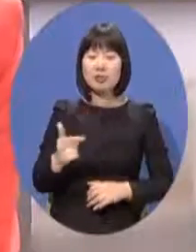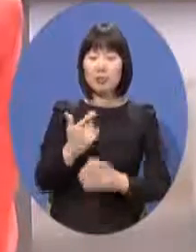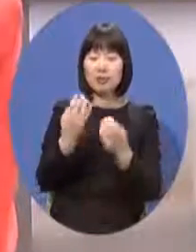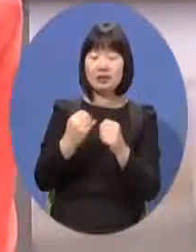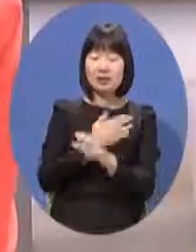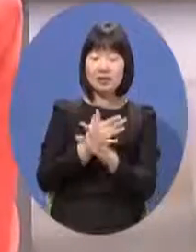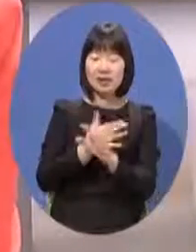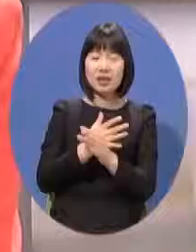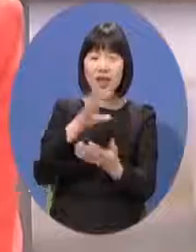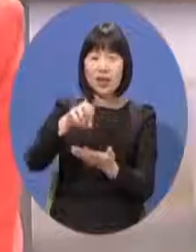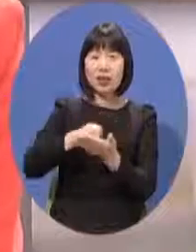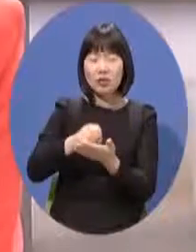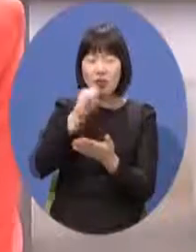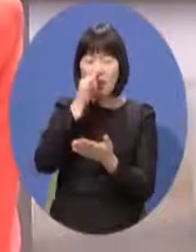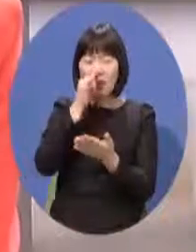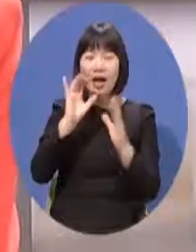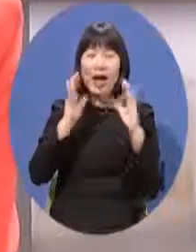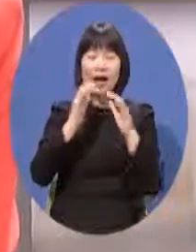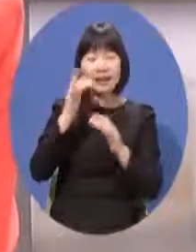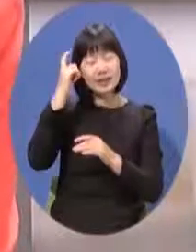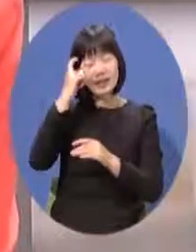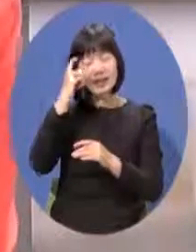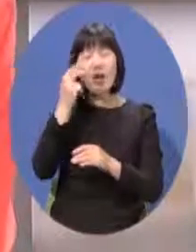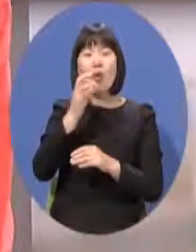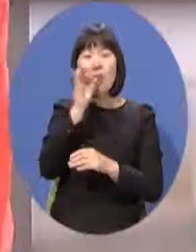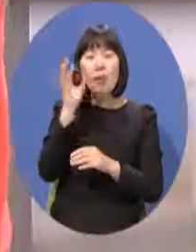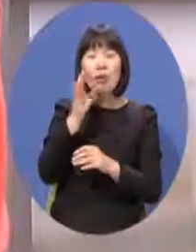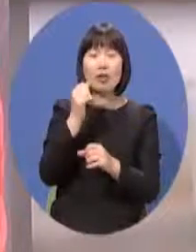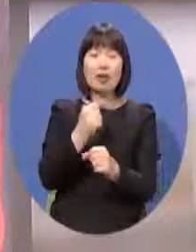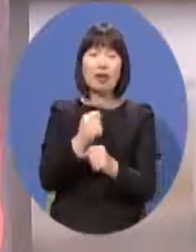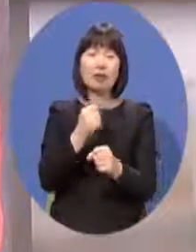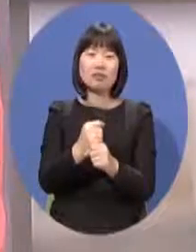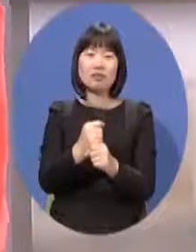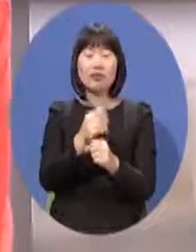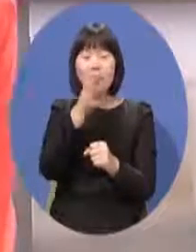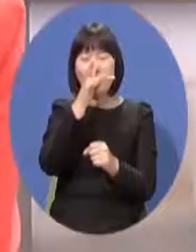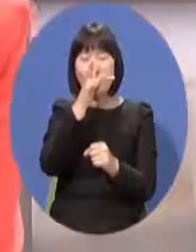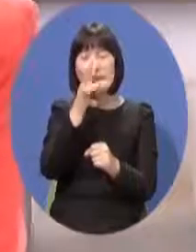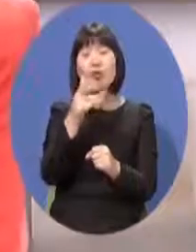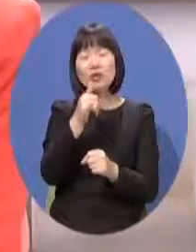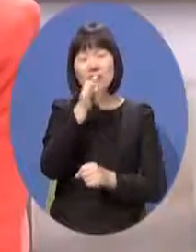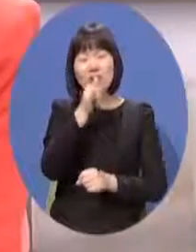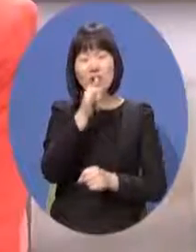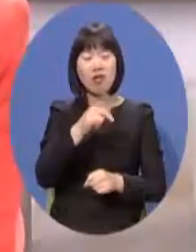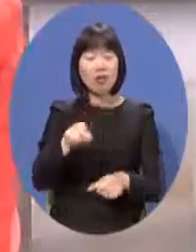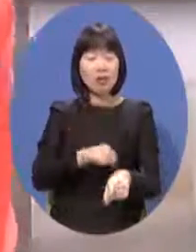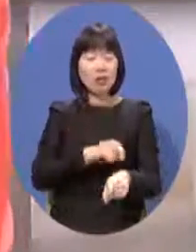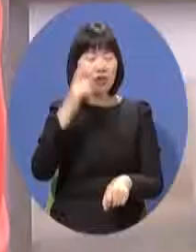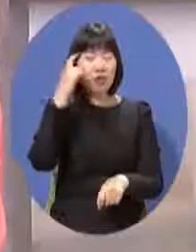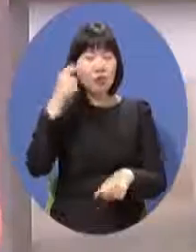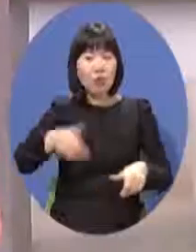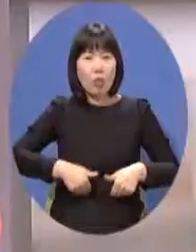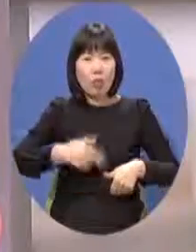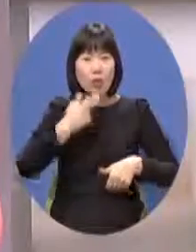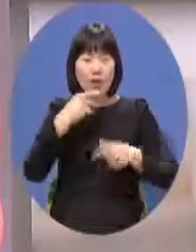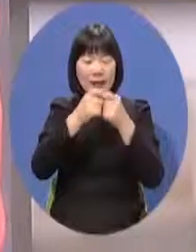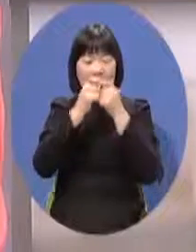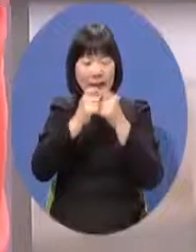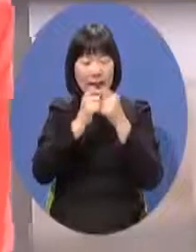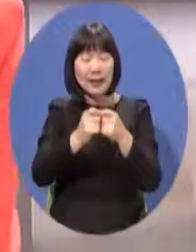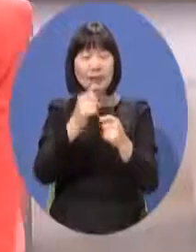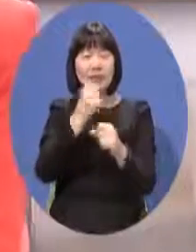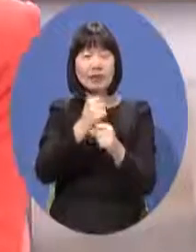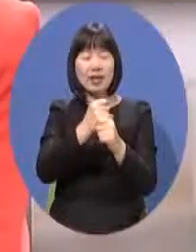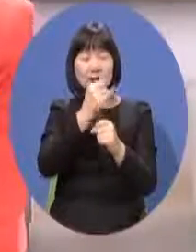장난감도 아이들을 바보같이 만들 수가 있는데 별로 생각할 일이 별로 없어요. 네. 특히 너무나 디테일하게